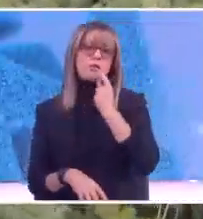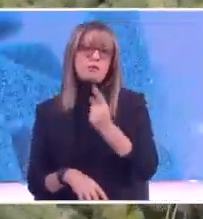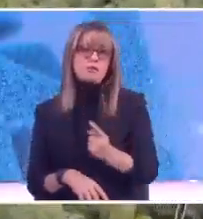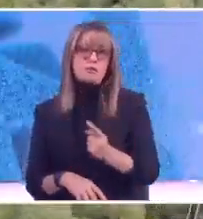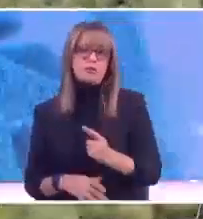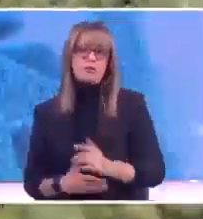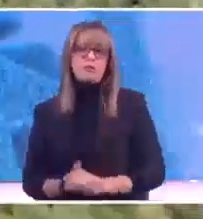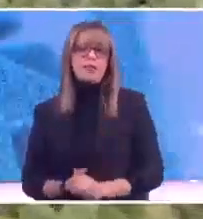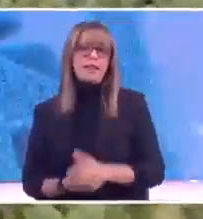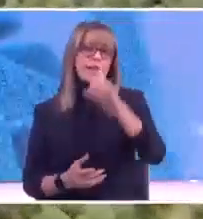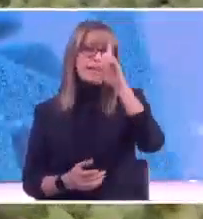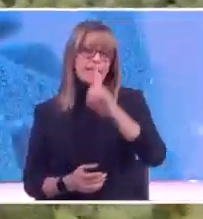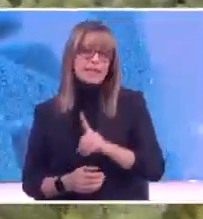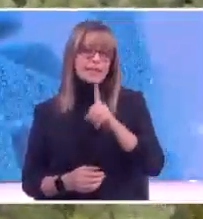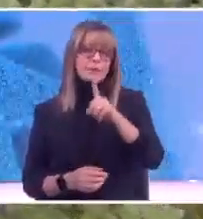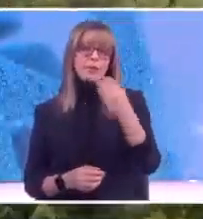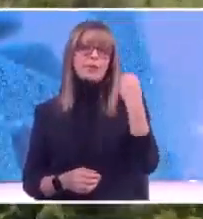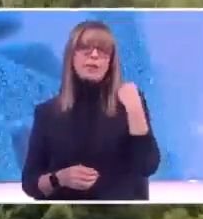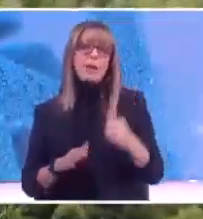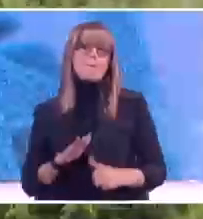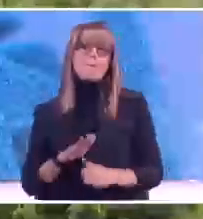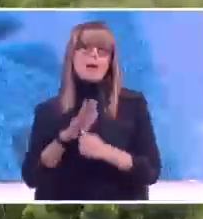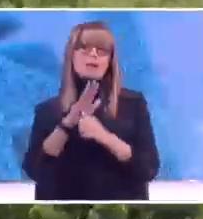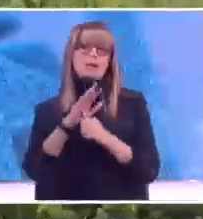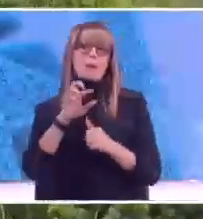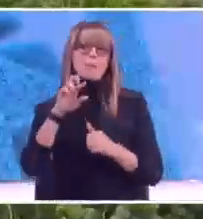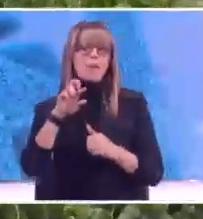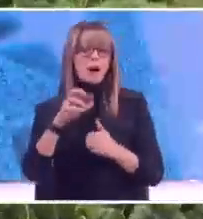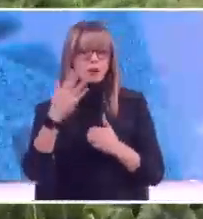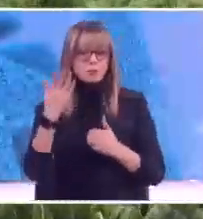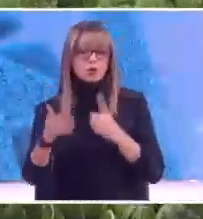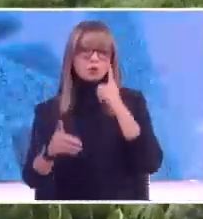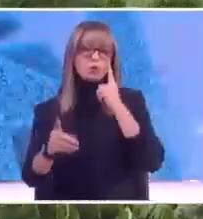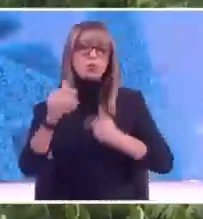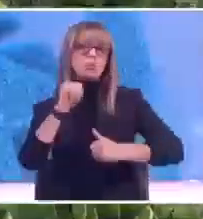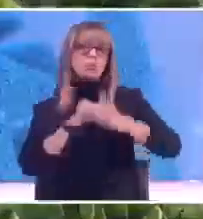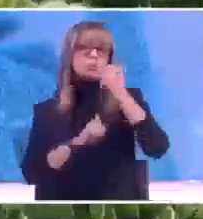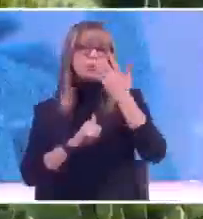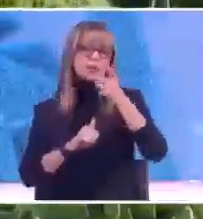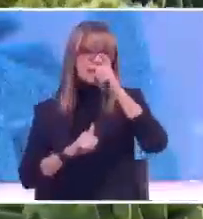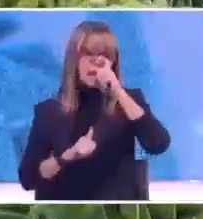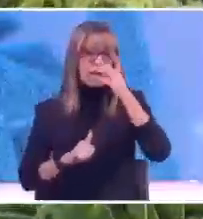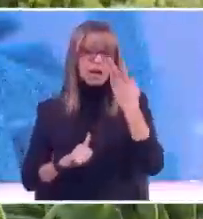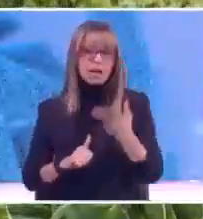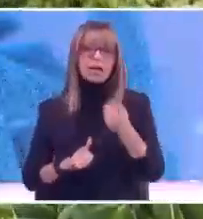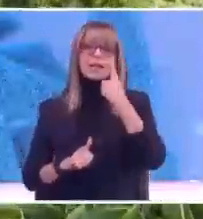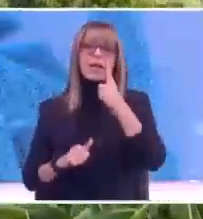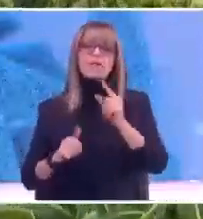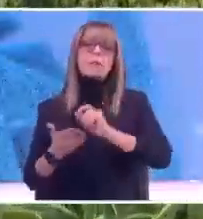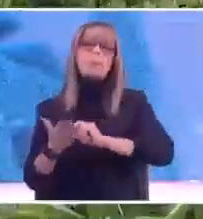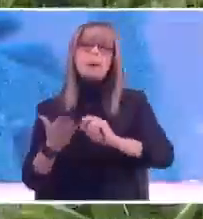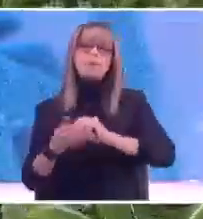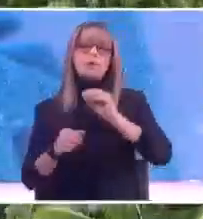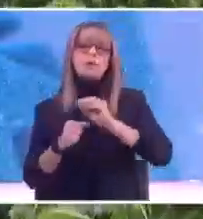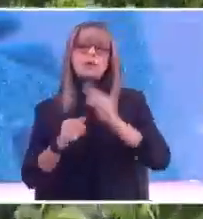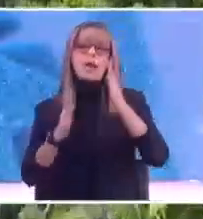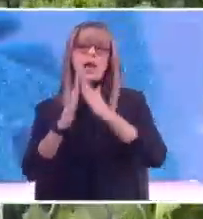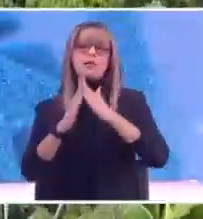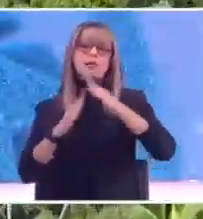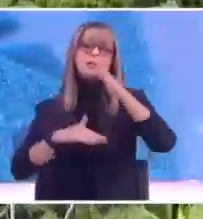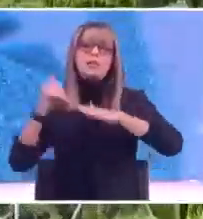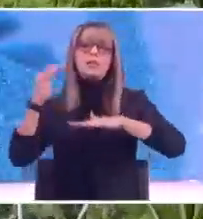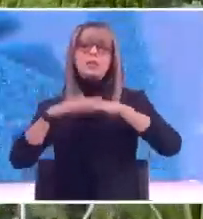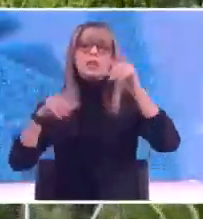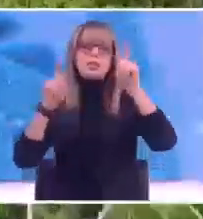belirtiliyor. İlk etapta yeni başkente parlamento, Cumhurbaşkanlığı Sarayı ve devlet memurları için evler inşa